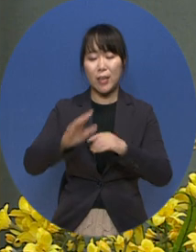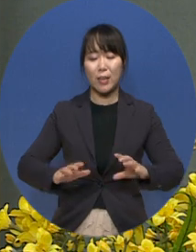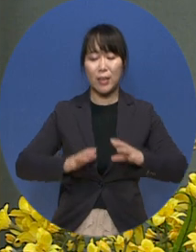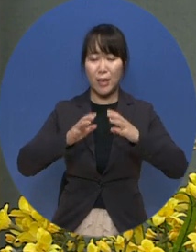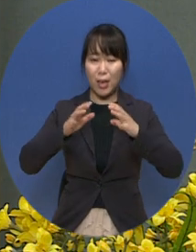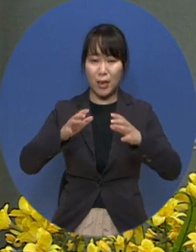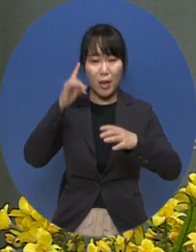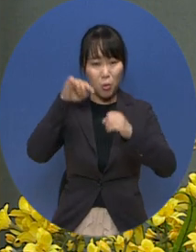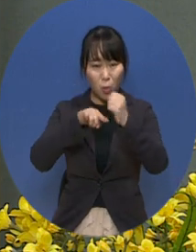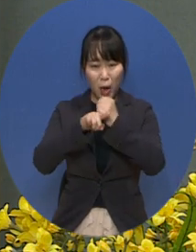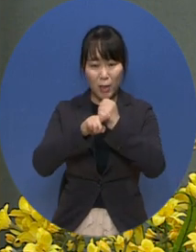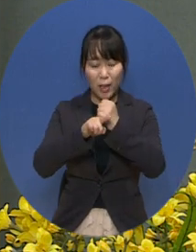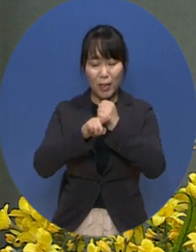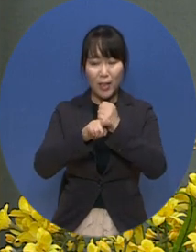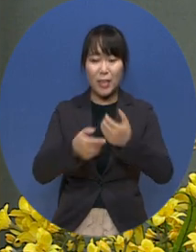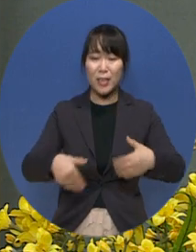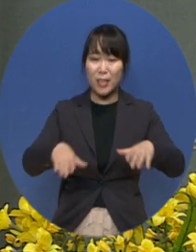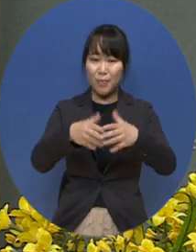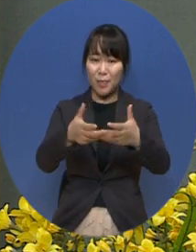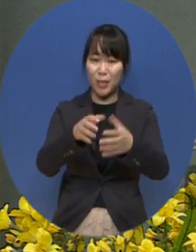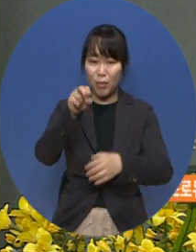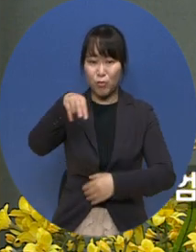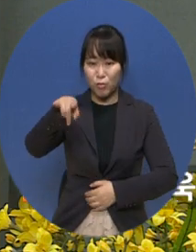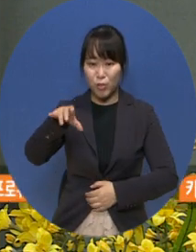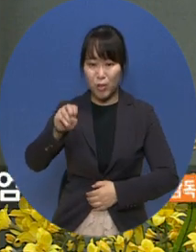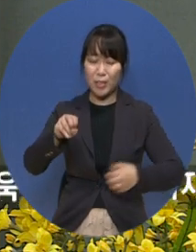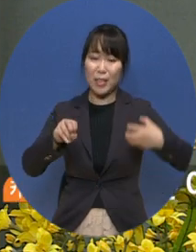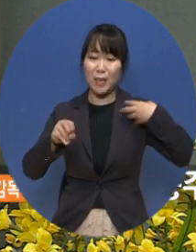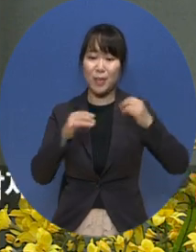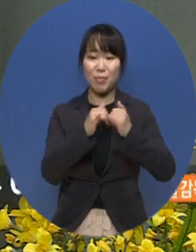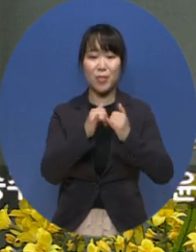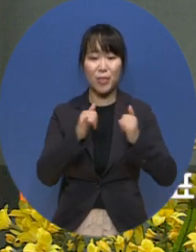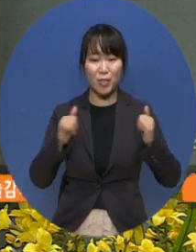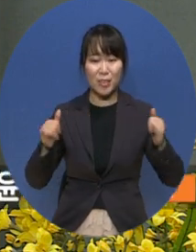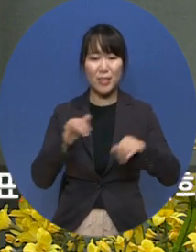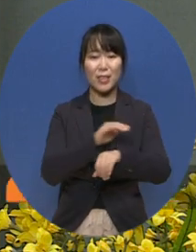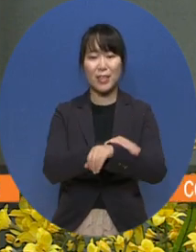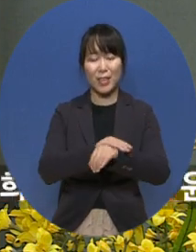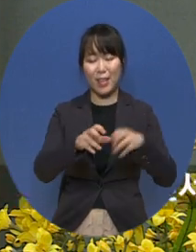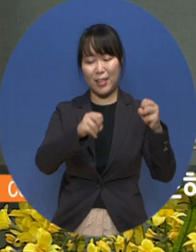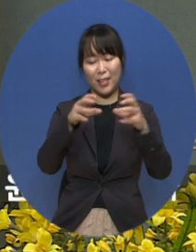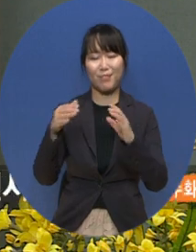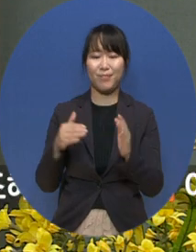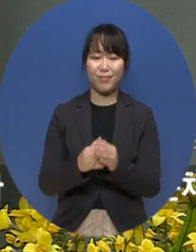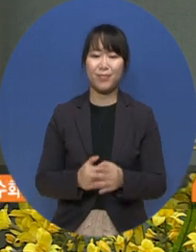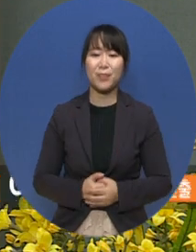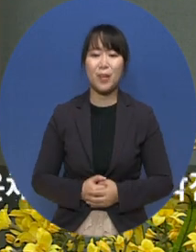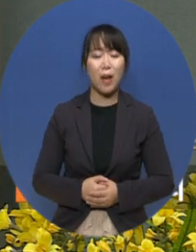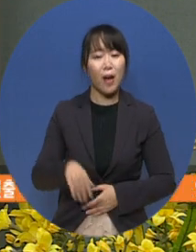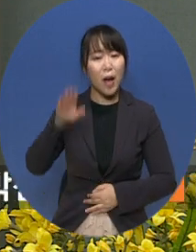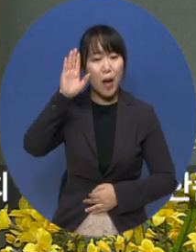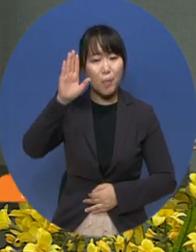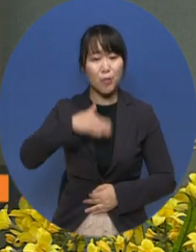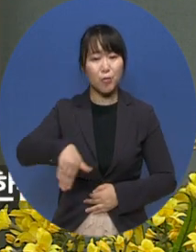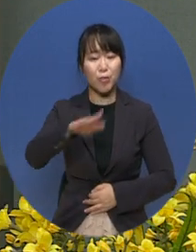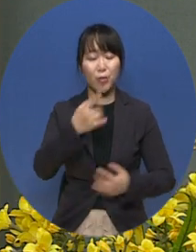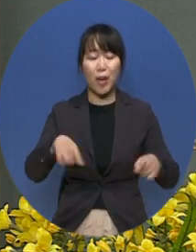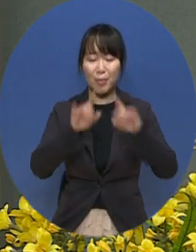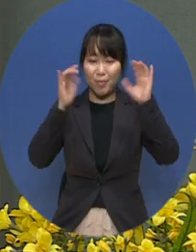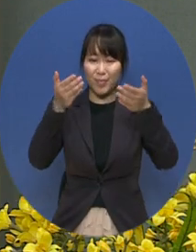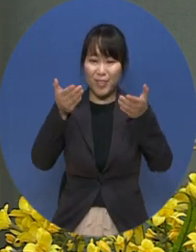가게 기지로 만드는 해서 여기에 책임지겠다 고 했던 분해 오늘 잘 이야기 나눠봤습니다 앞으로 최 도 함께